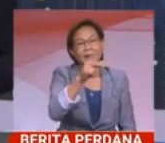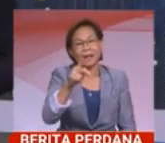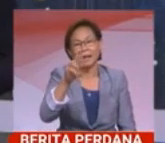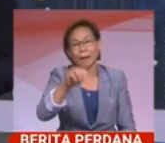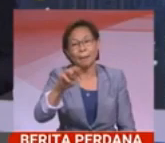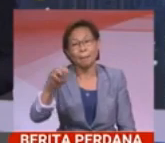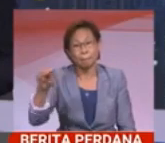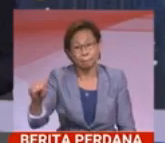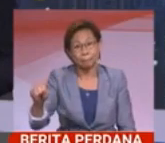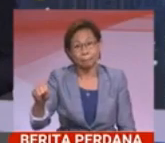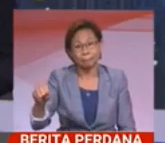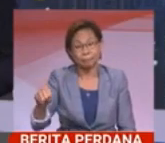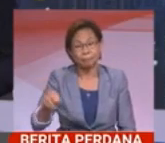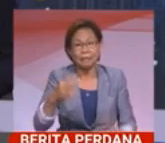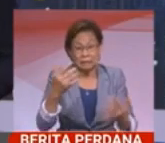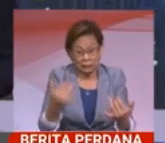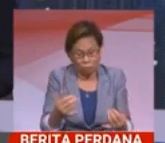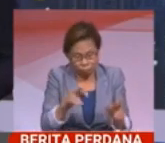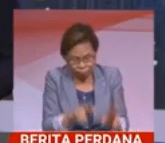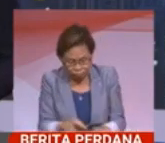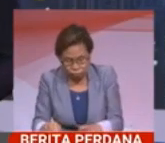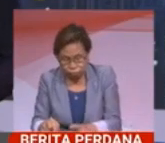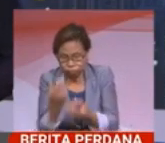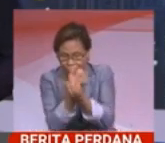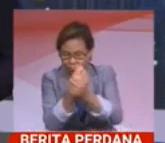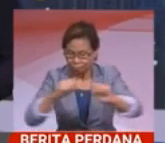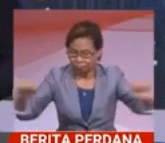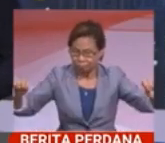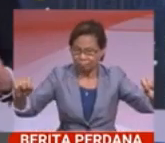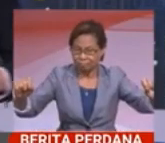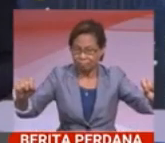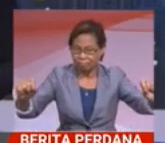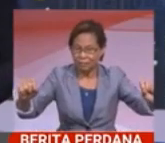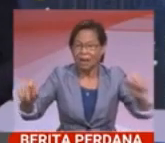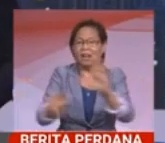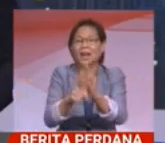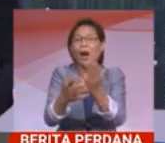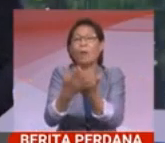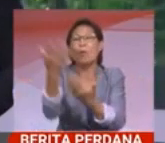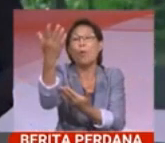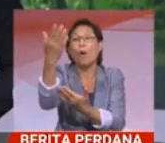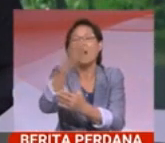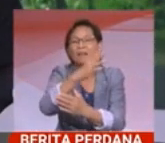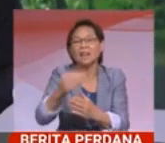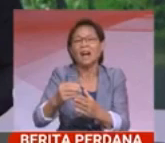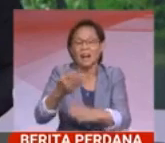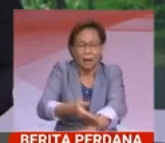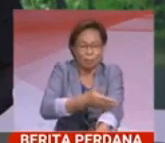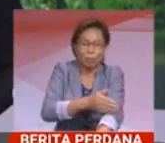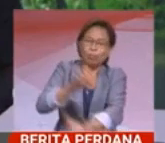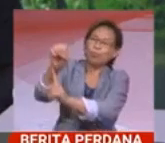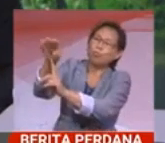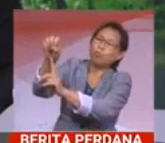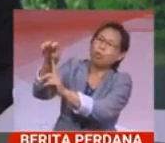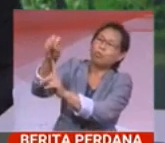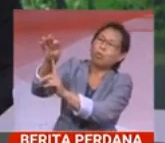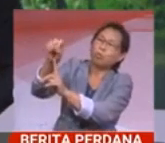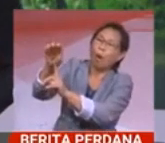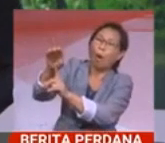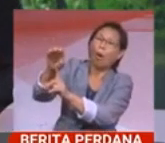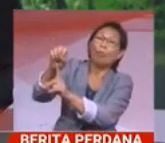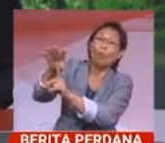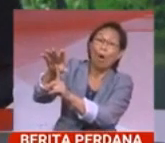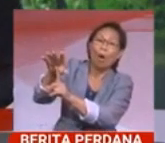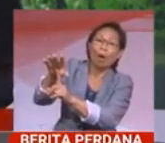dan multimedia dalam perancangan menyediakan infrastruktur setelah baik liputan jalur lebar secara menyeluruh